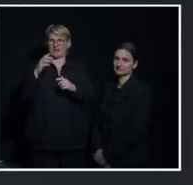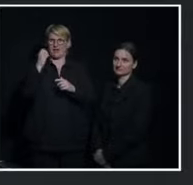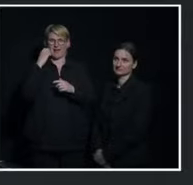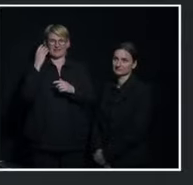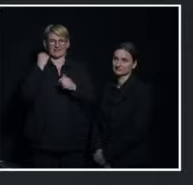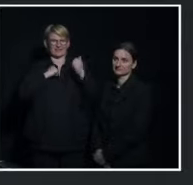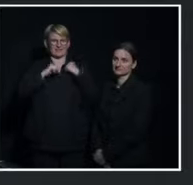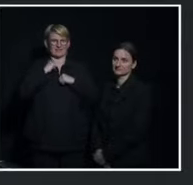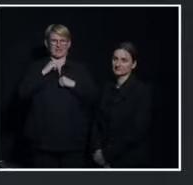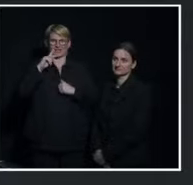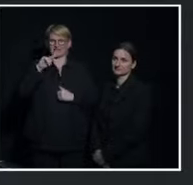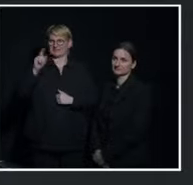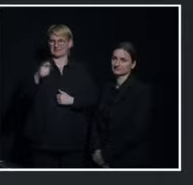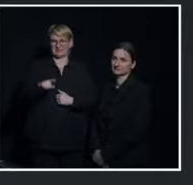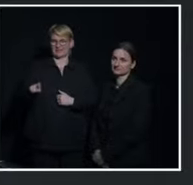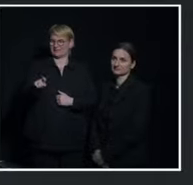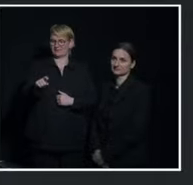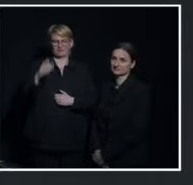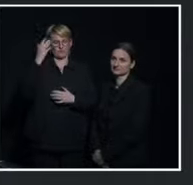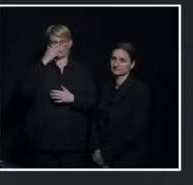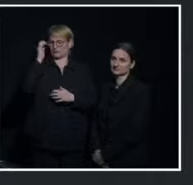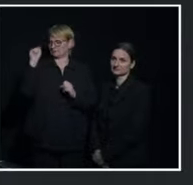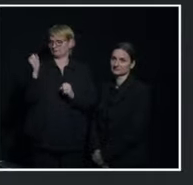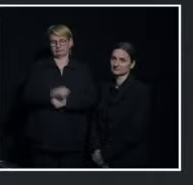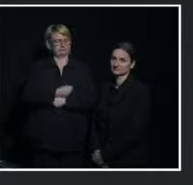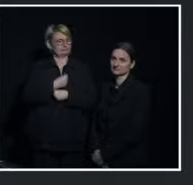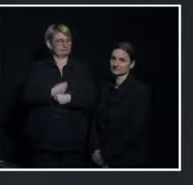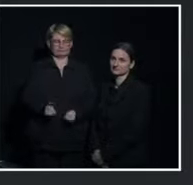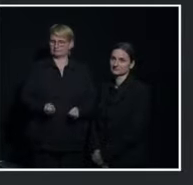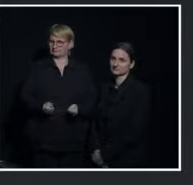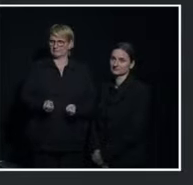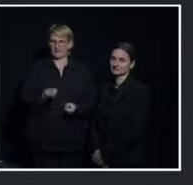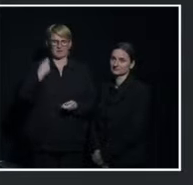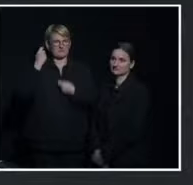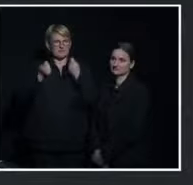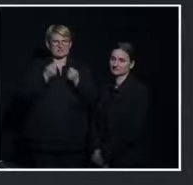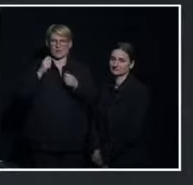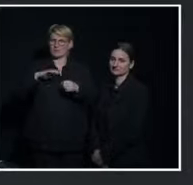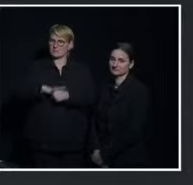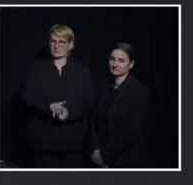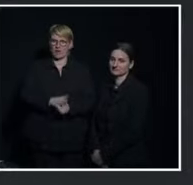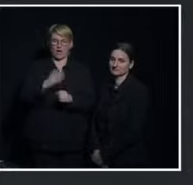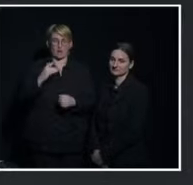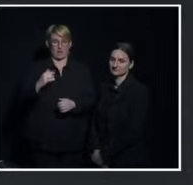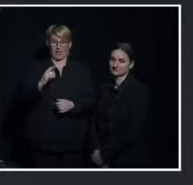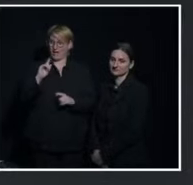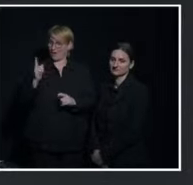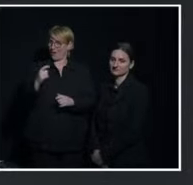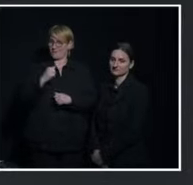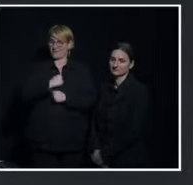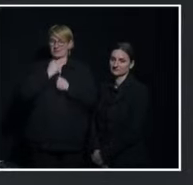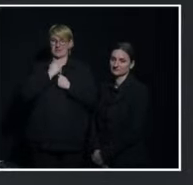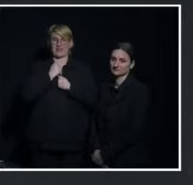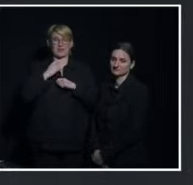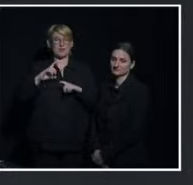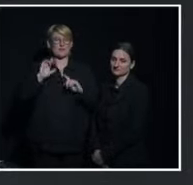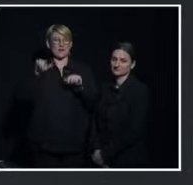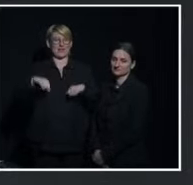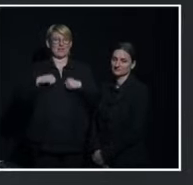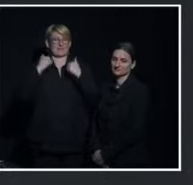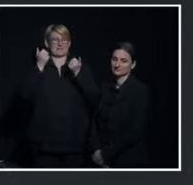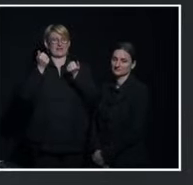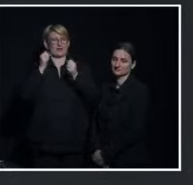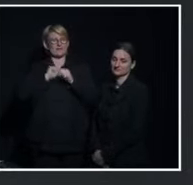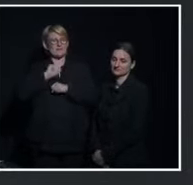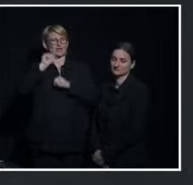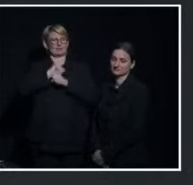Qualen in den Konzentrationslagern kaum vorstellen. Die Morde und die Missbräuche, aber auch der Mut, der Überlebenswille und der Widerstand der Sinti und